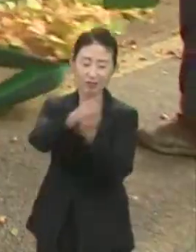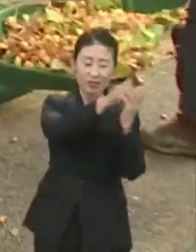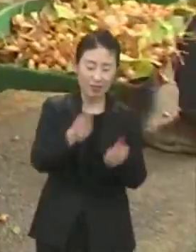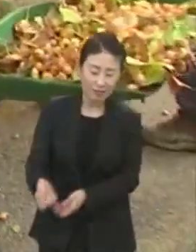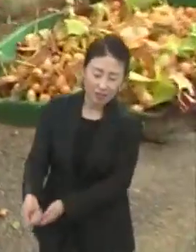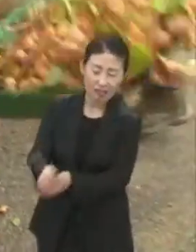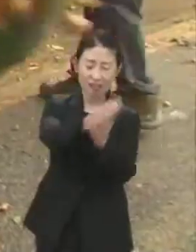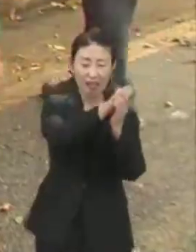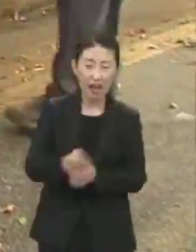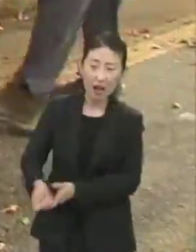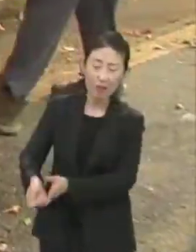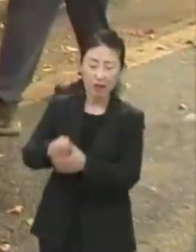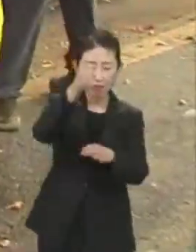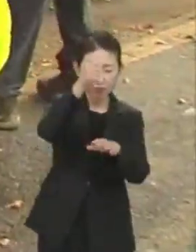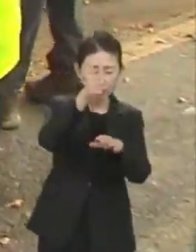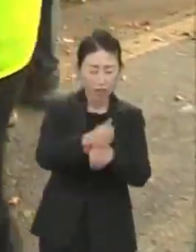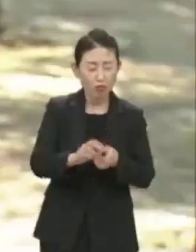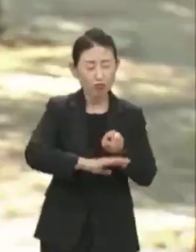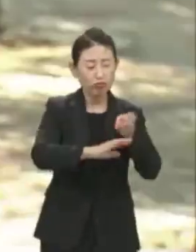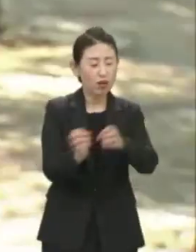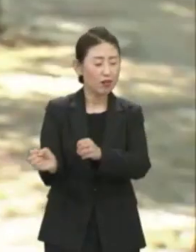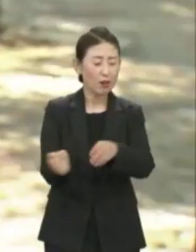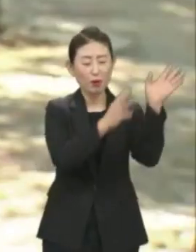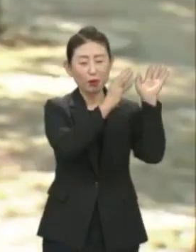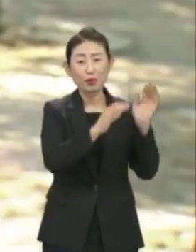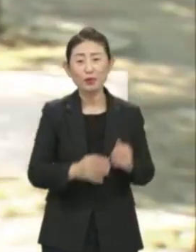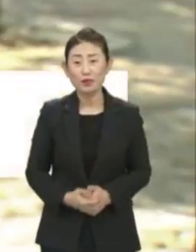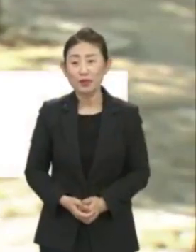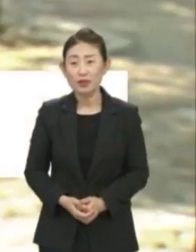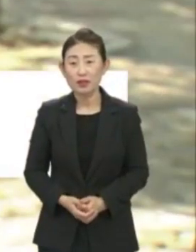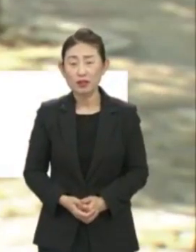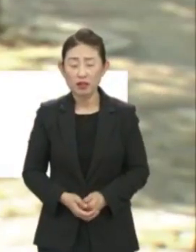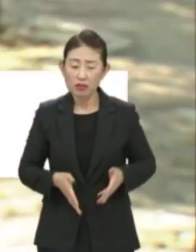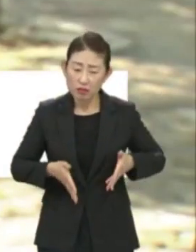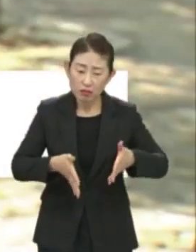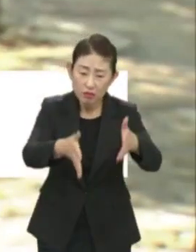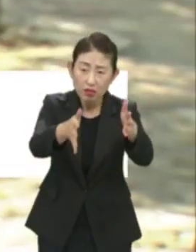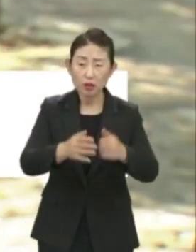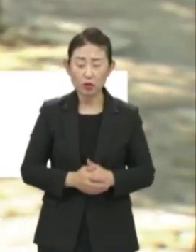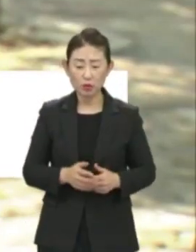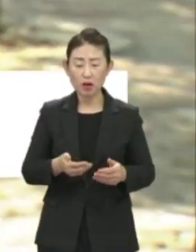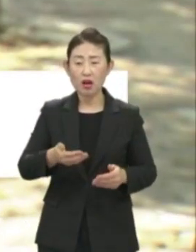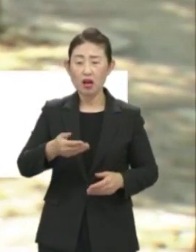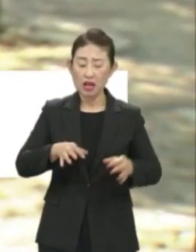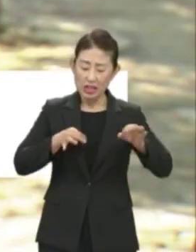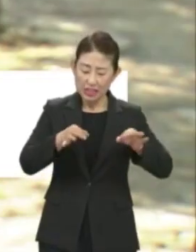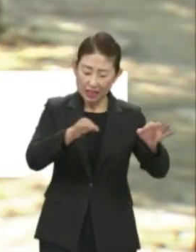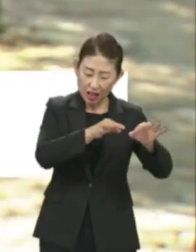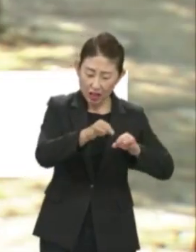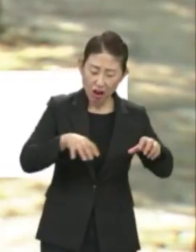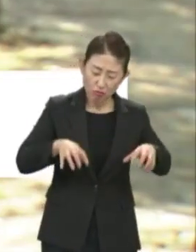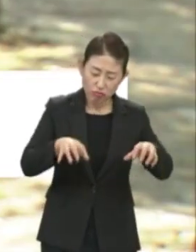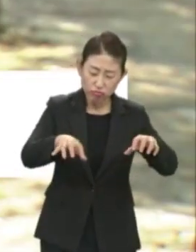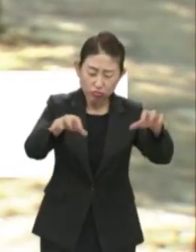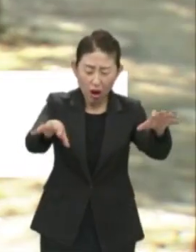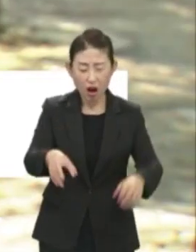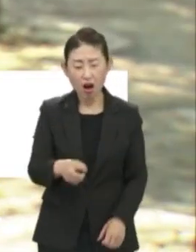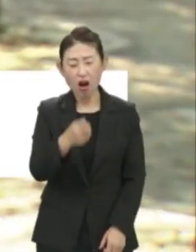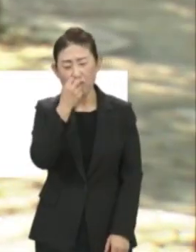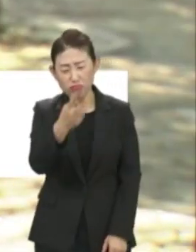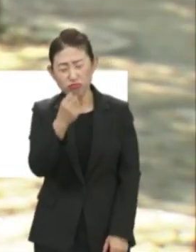싣는데 모두 폐기 처분됩니다. 대로변이나 뭐 주요 상가들이 밀집해 있는 민원이 많이 들어오는